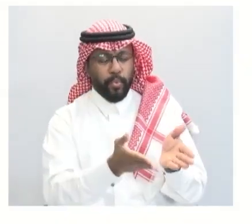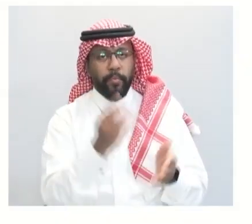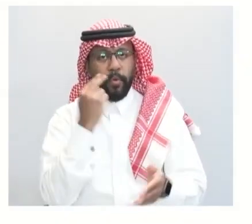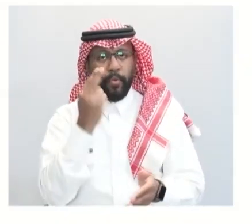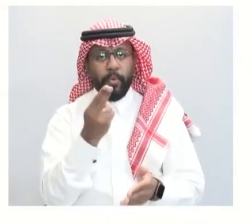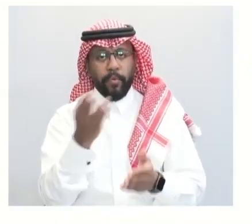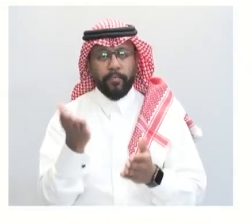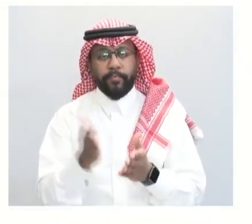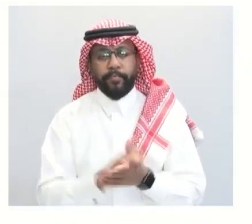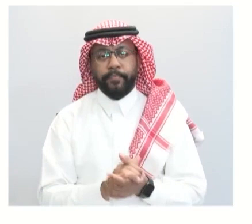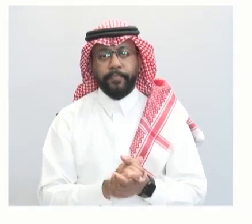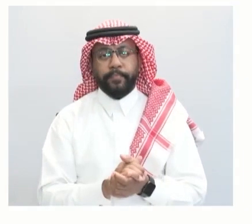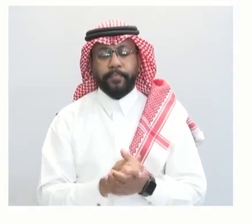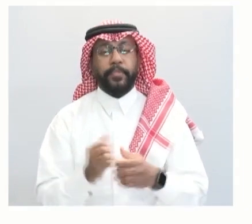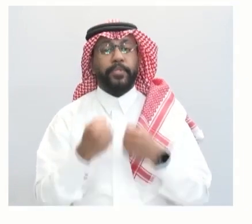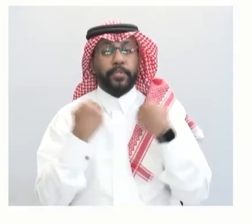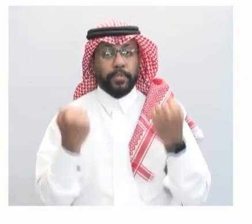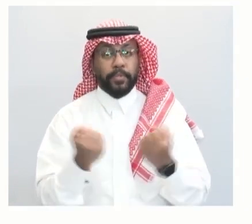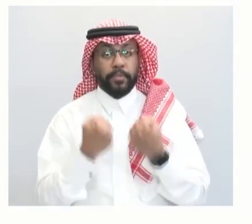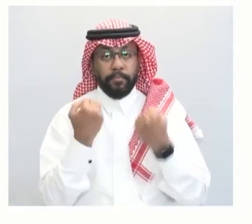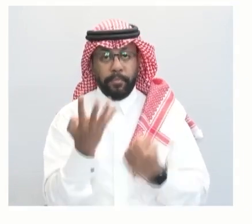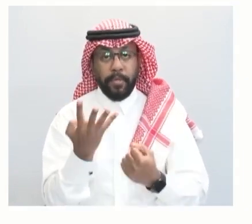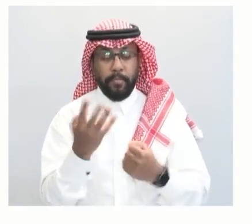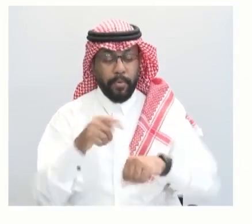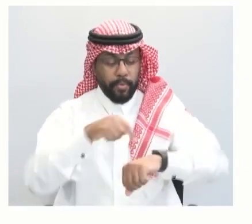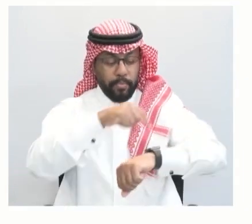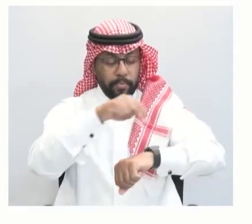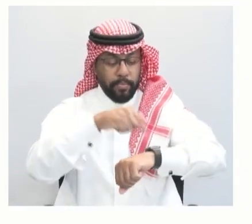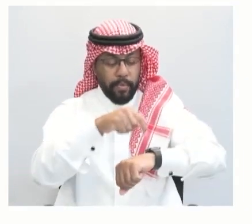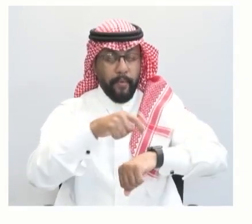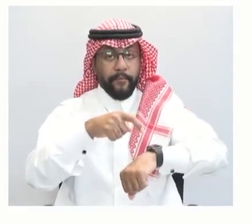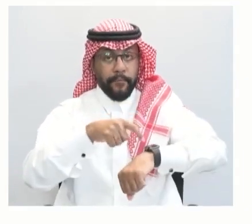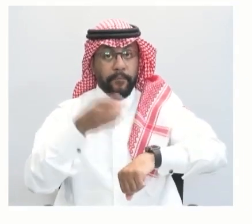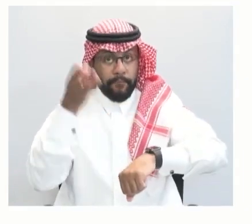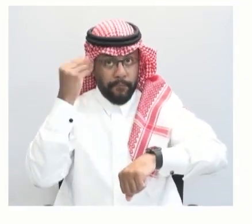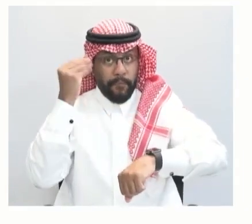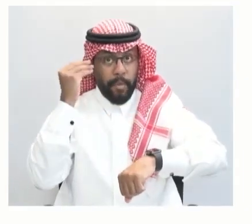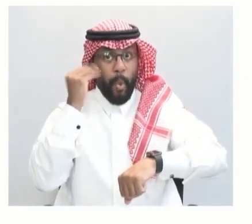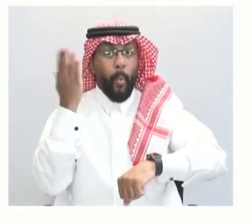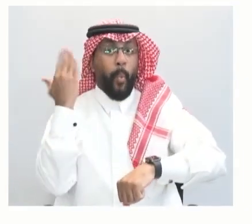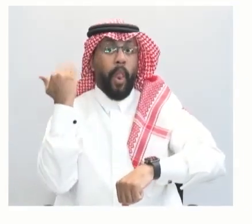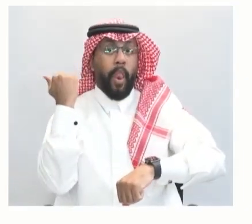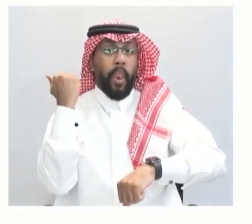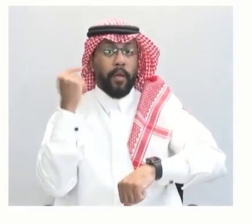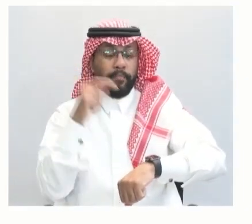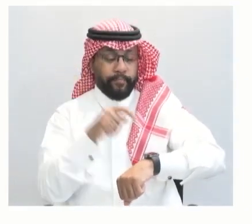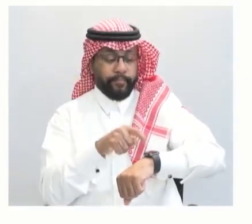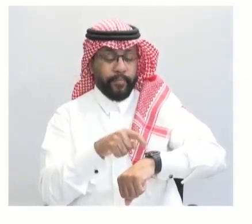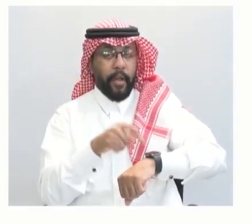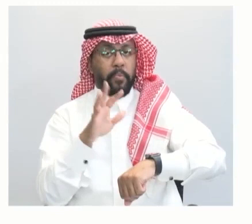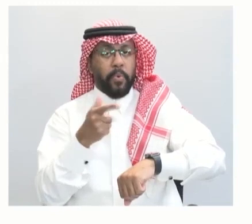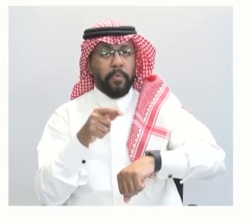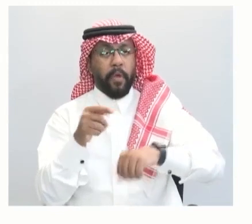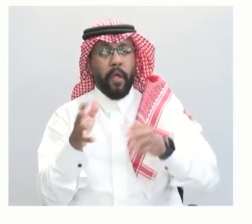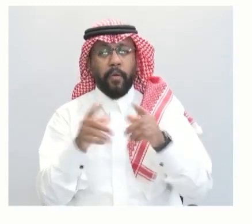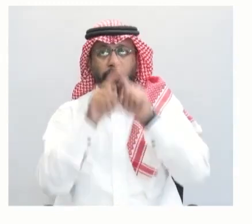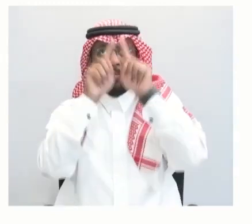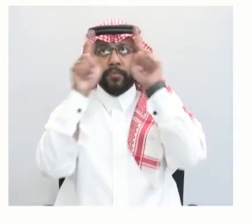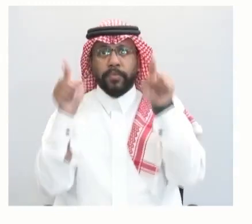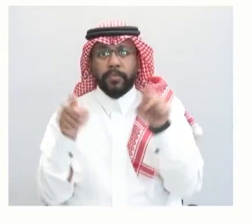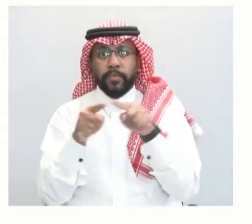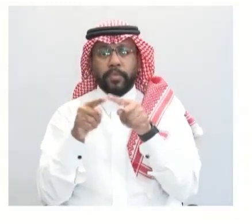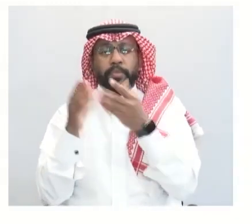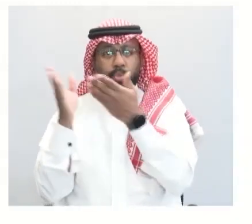الان في التدريب الرابع هذه ساعه العقارب لدينا هنايا ابطال ماذا يسمى